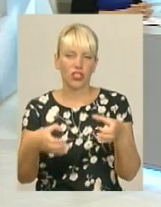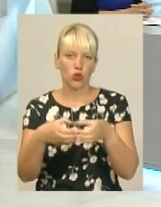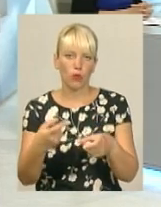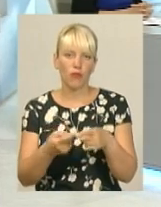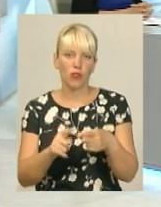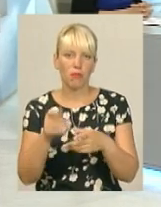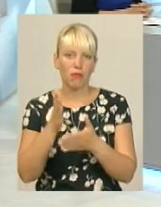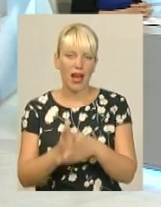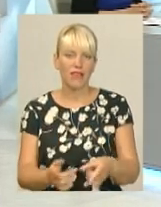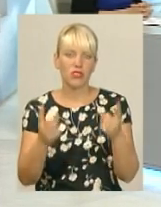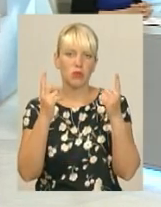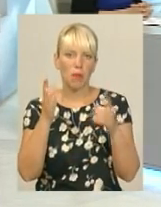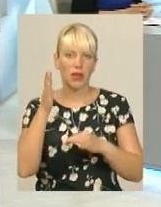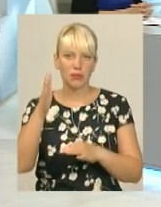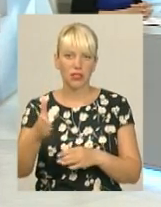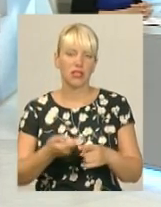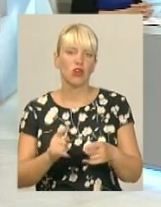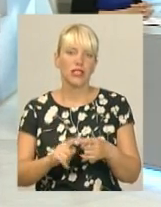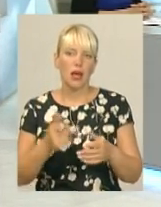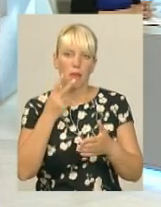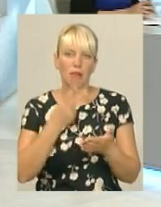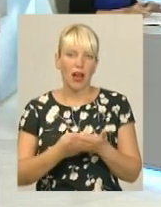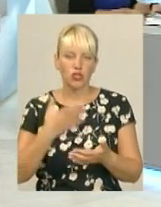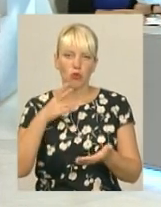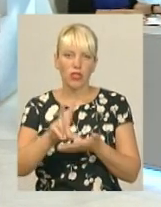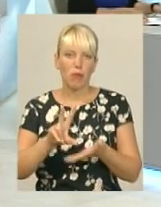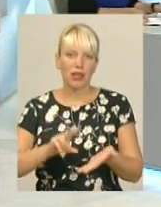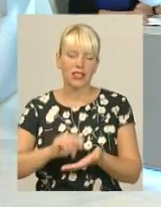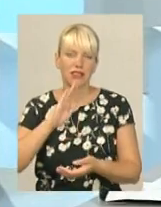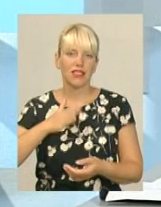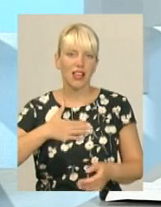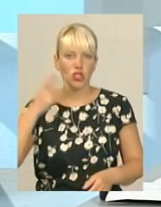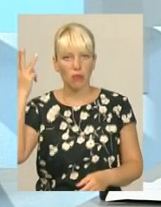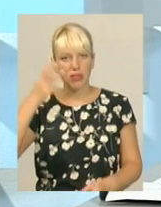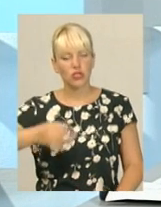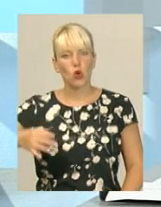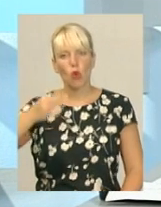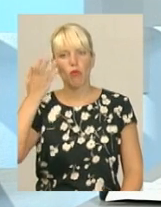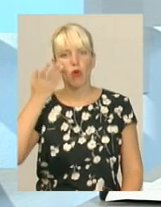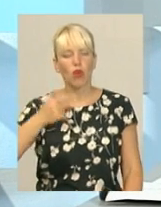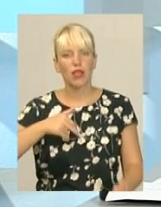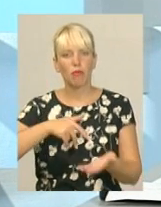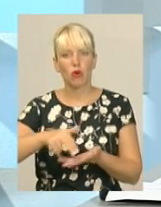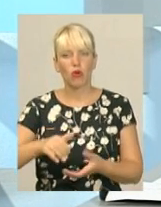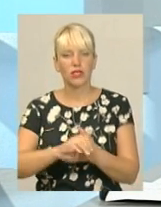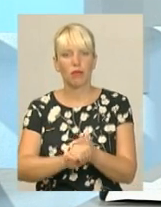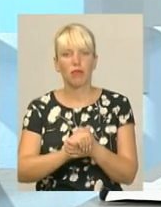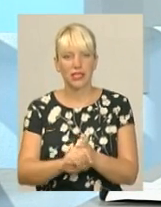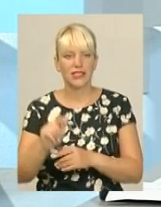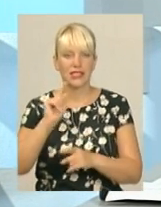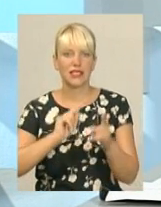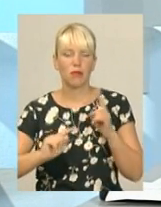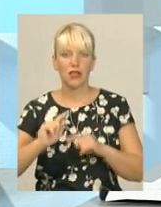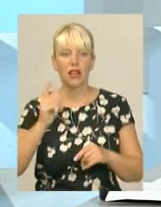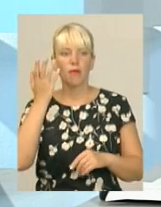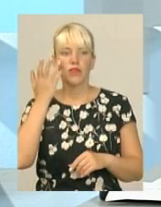надзвичайно велику перспективу. Ми це бачимо вже і на прикладі нашої Хмельницької області, коли проходять мирні зібрання,